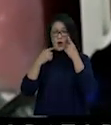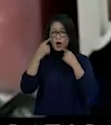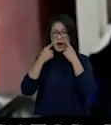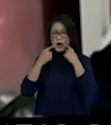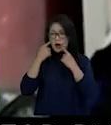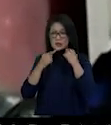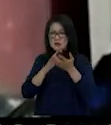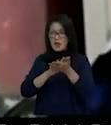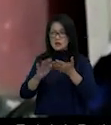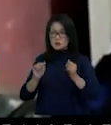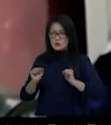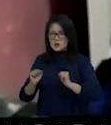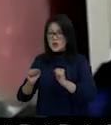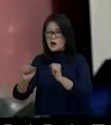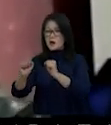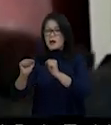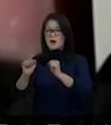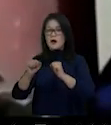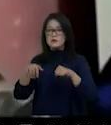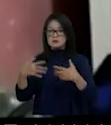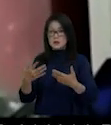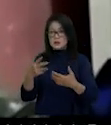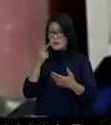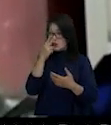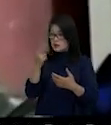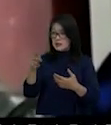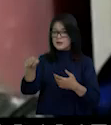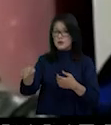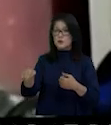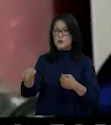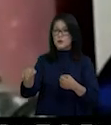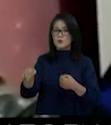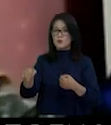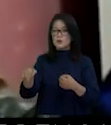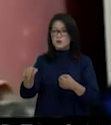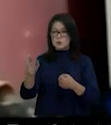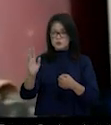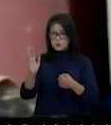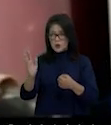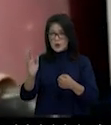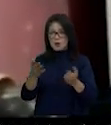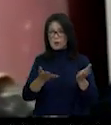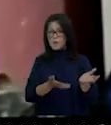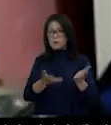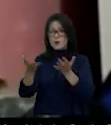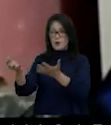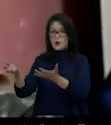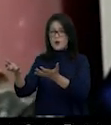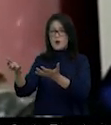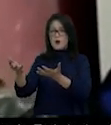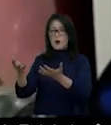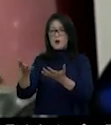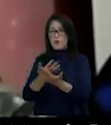terus. Ya itu, tahu-tahu dia udah di... Di kolong mobil sama, itu? Enggak, udah di... Udah digotong sama warga?